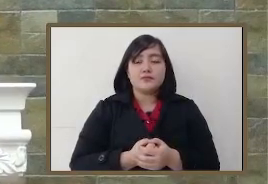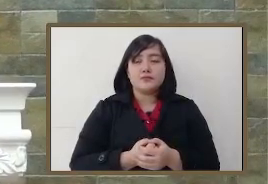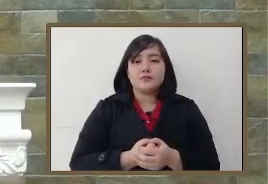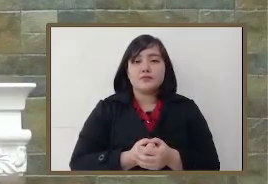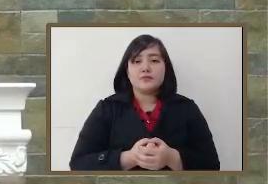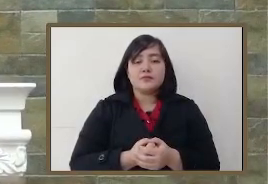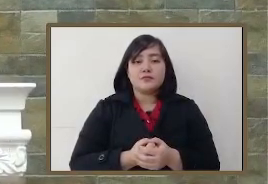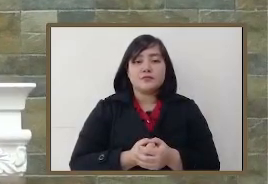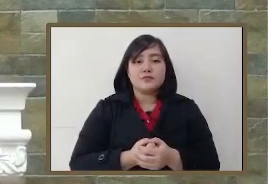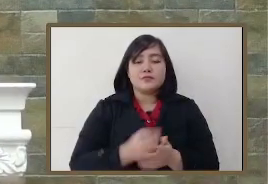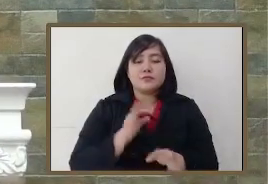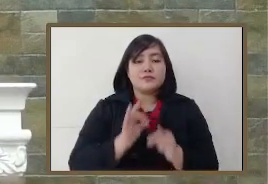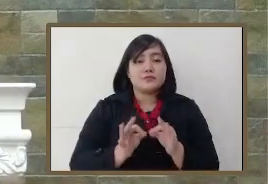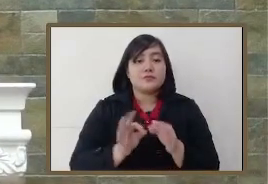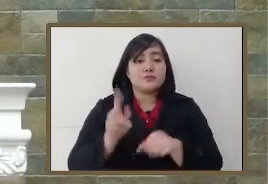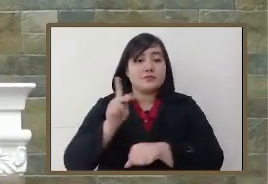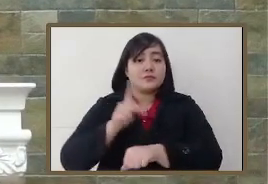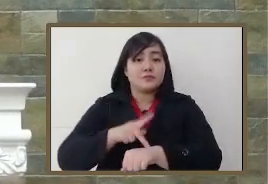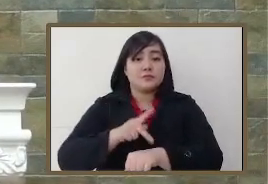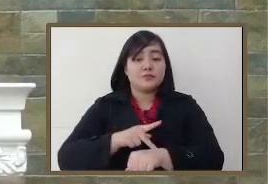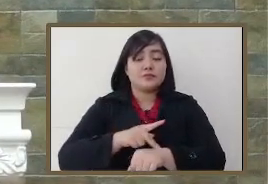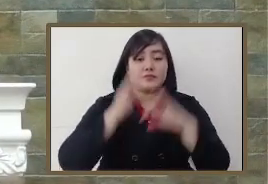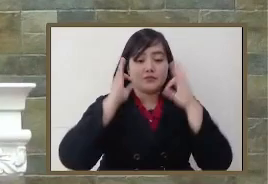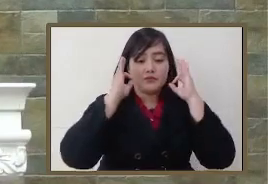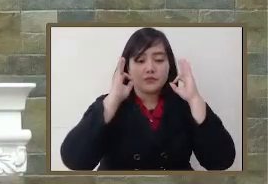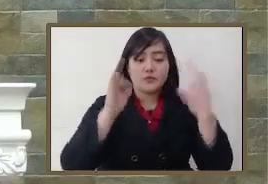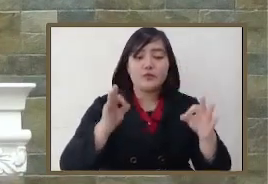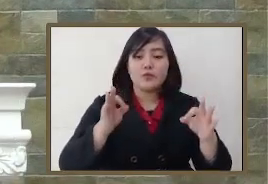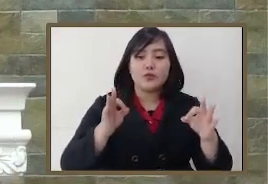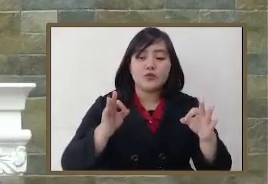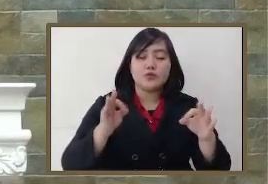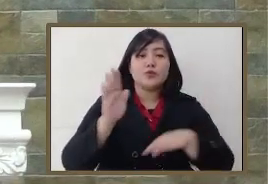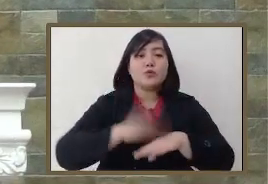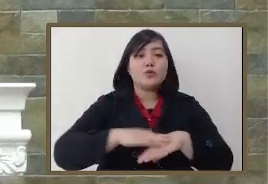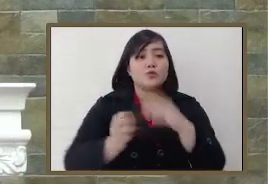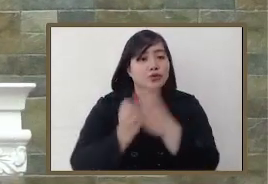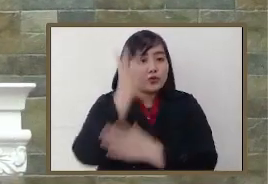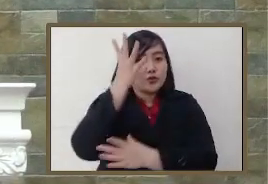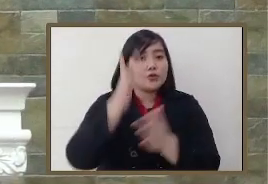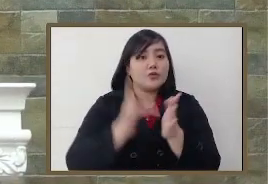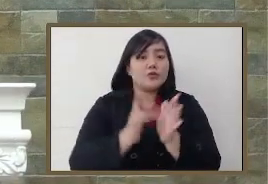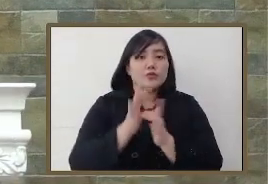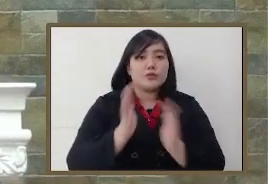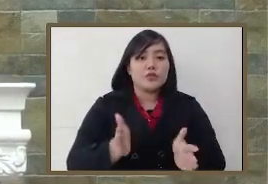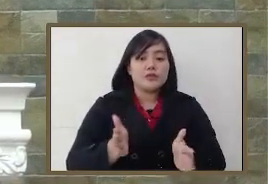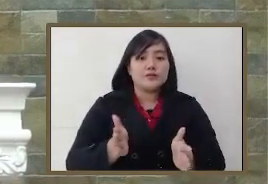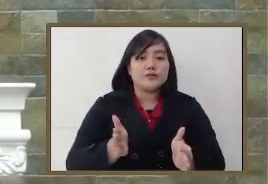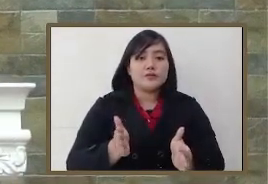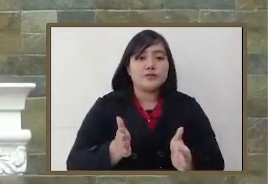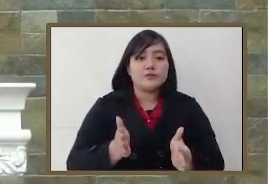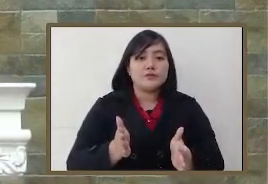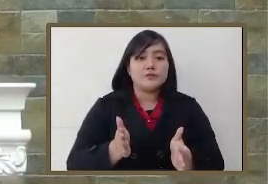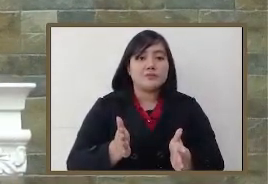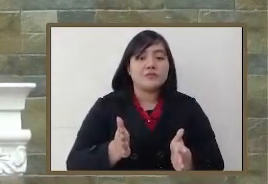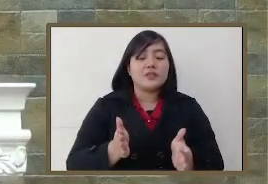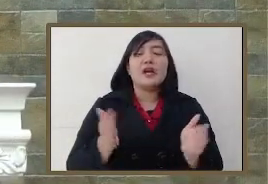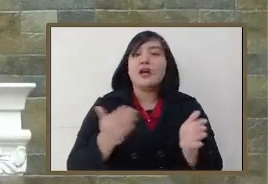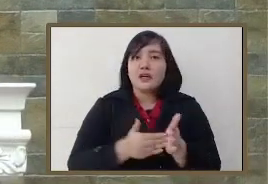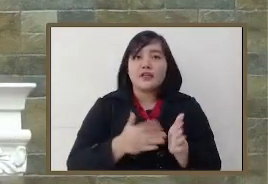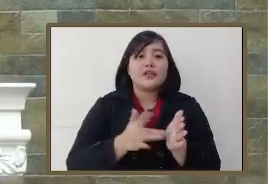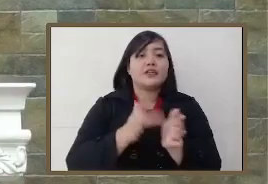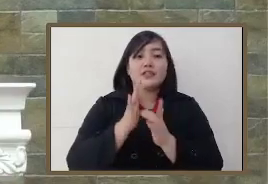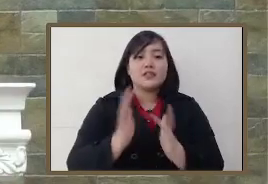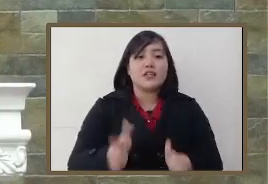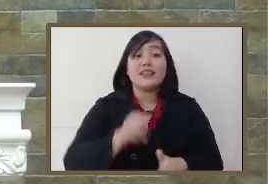kung ang focus ni Peter ay nasa paglago ng Kristiyano, hindi po pwedeng lumago ang Kristiyano na wala hong pagkaalam,